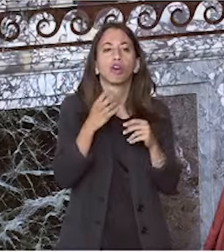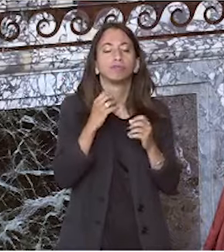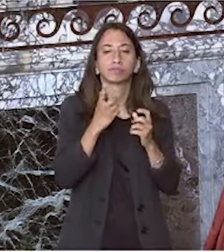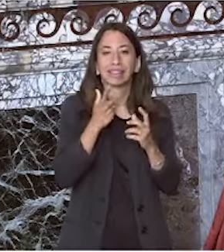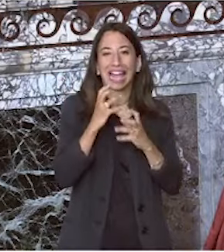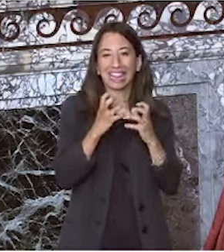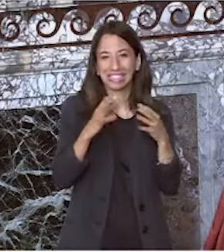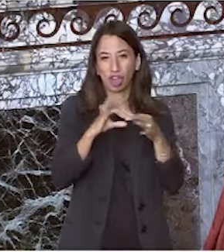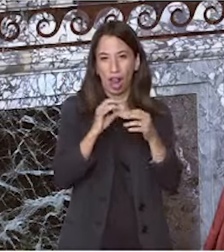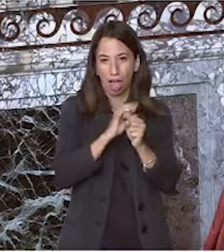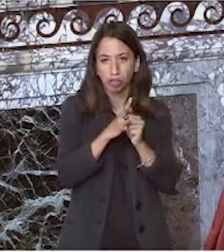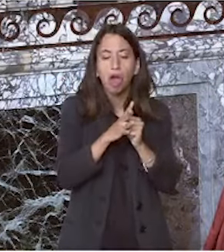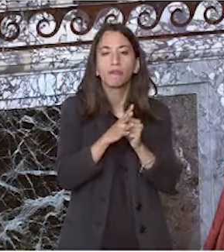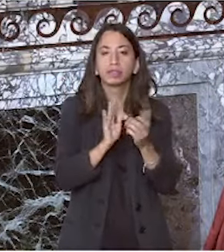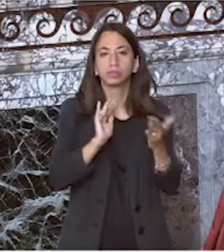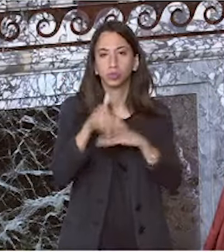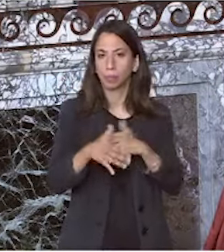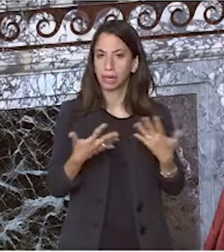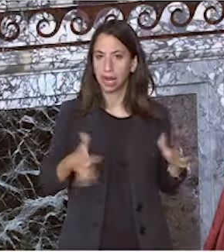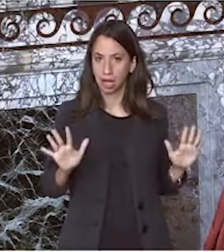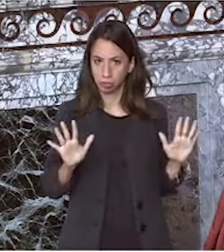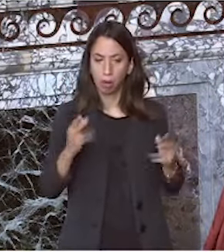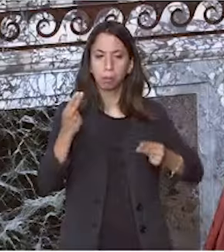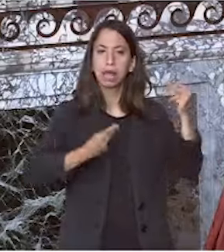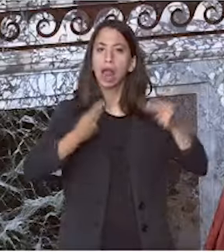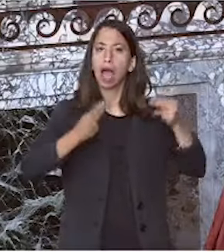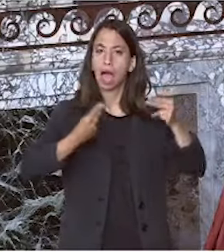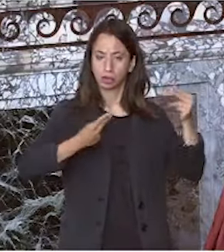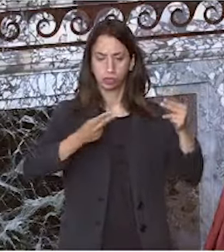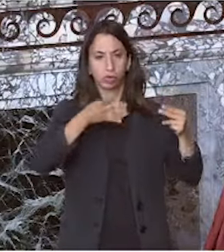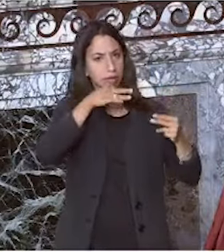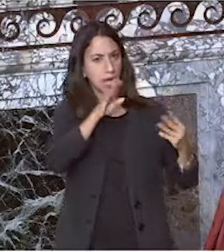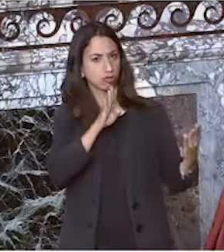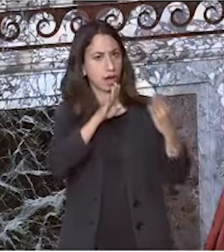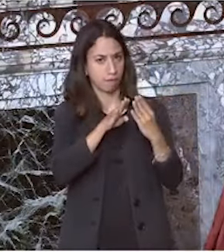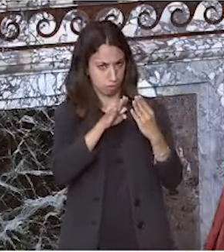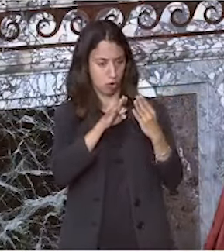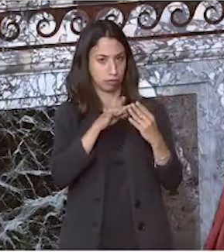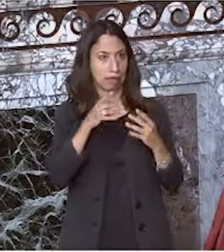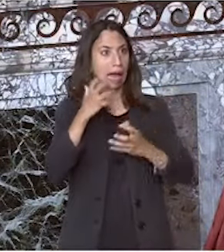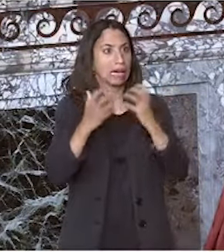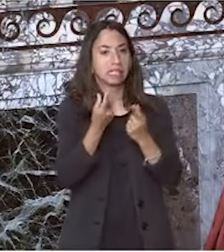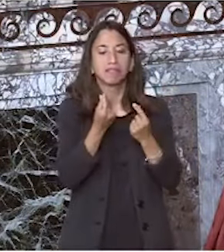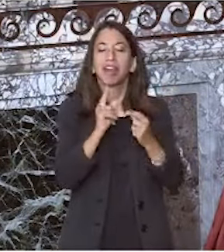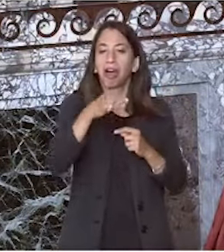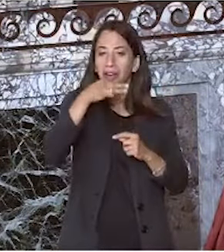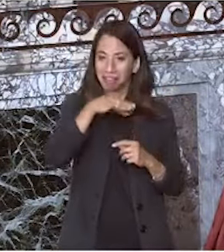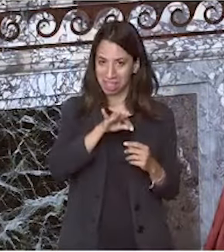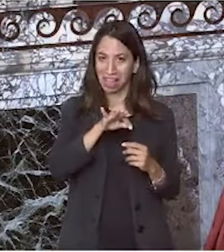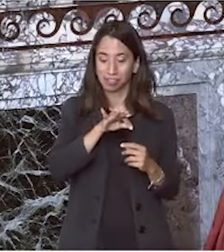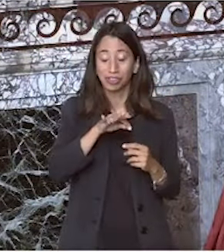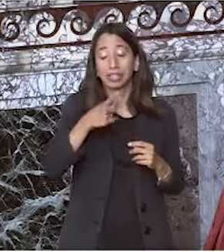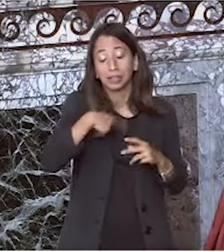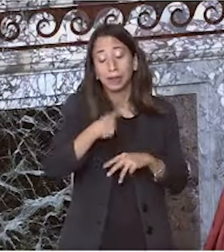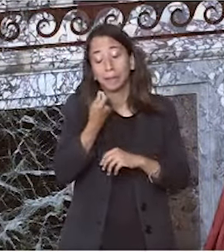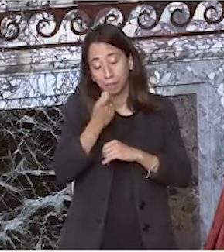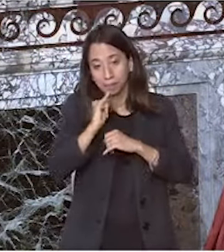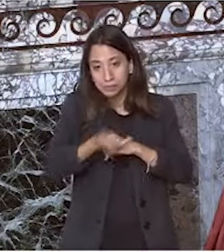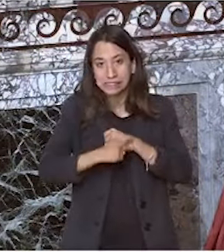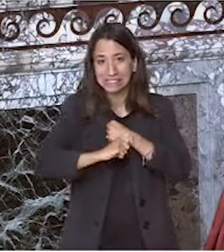il concorso delle politiche di bilancio, evitando una crisi finanziaria. Gli shock di offerta, le strozzature produttive